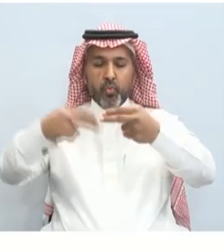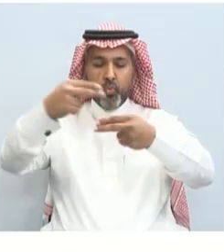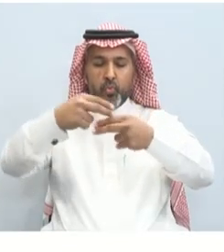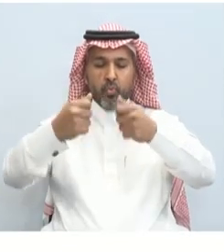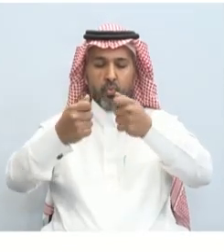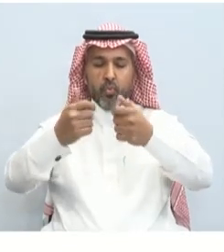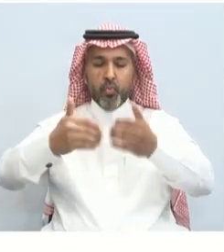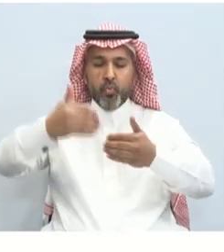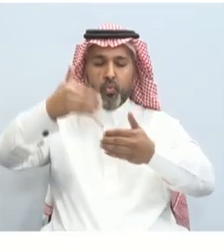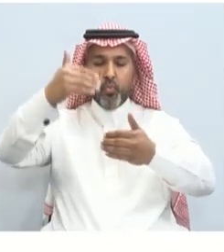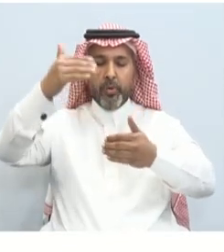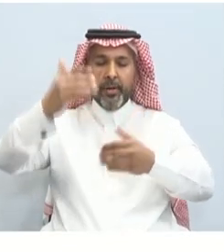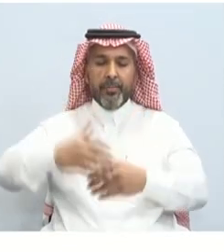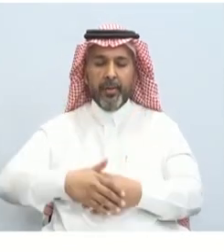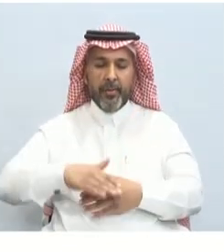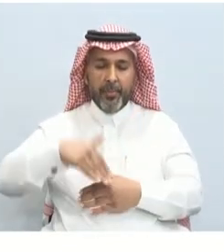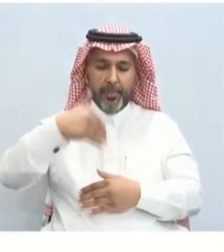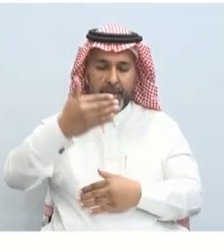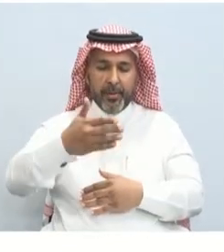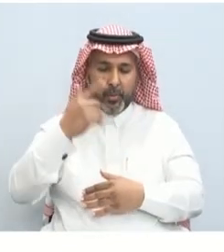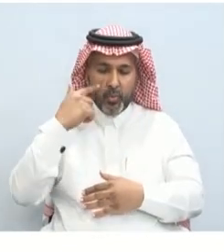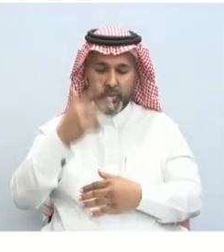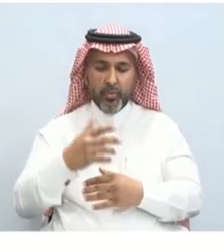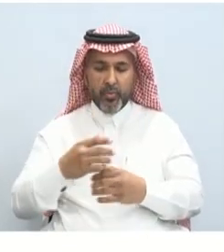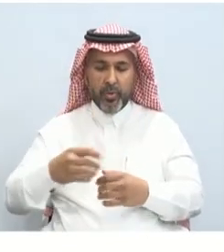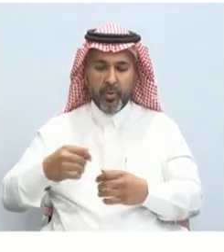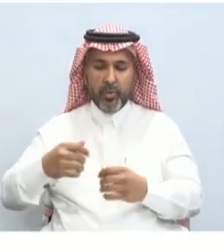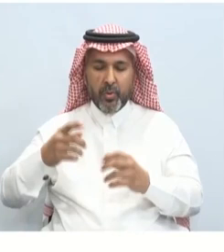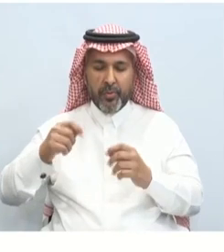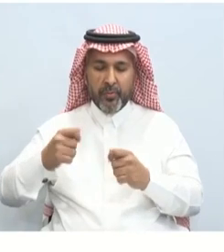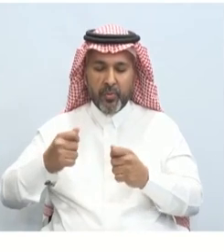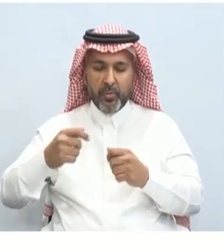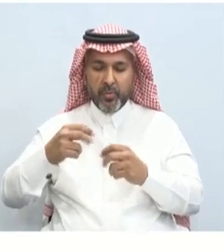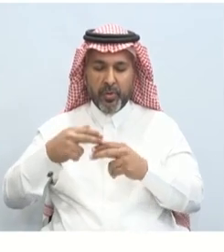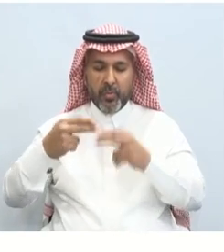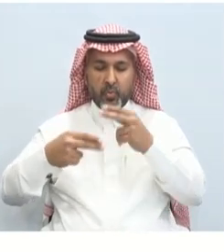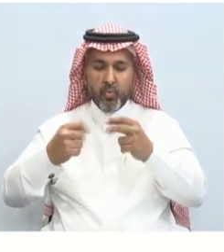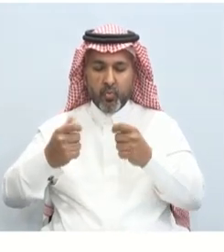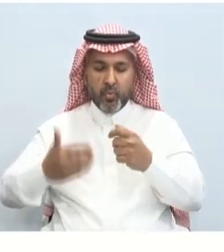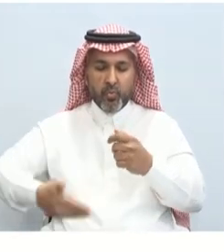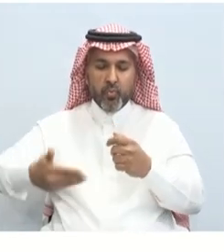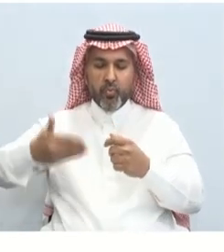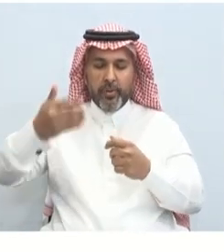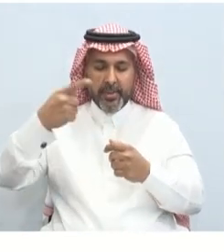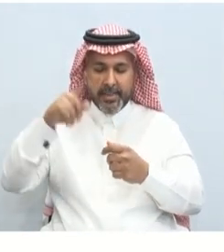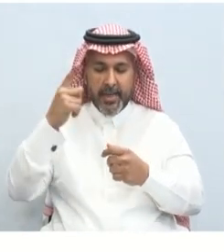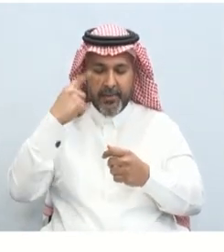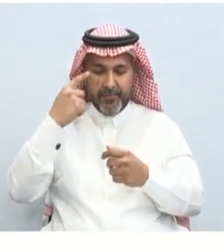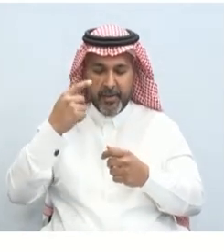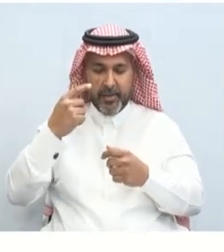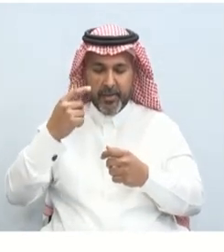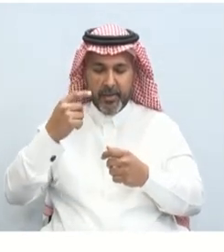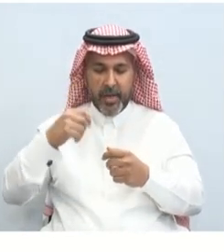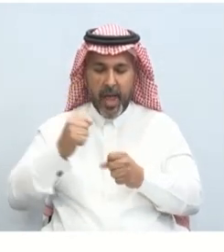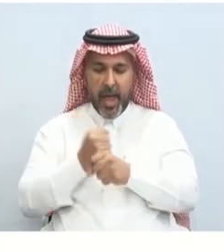في البلاد ادى الى زياده متوسط الدخل السنوي للمواطن السعودي الان ناتي